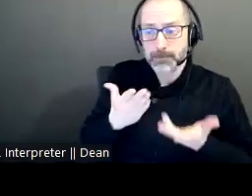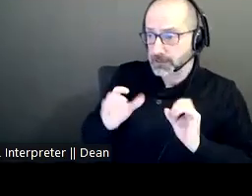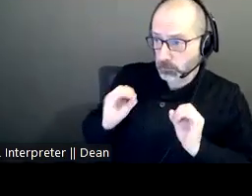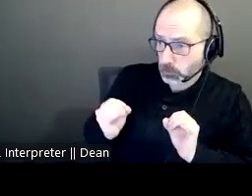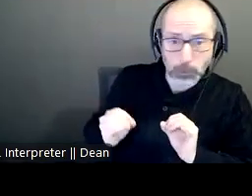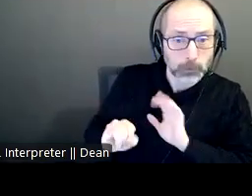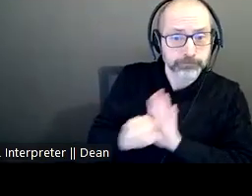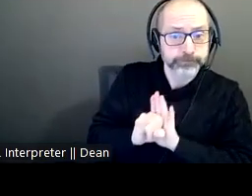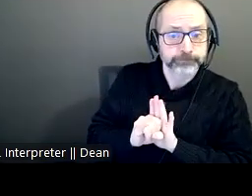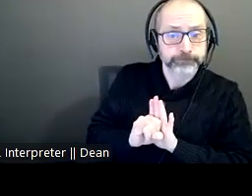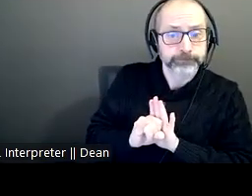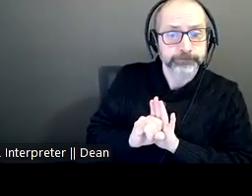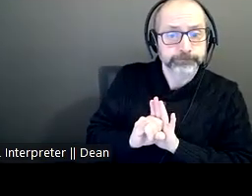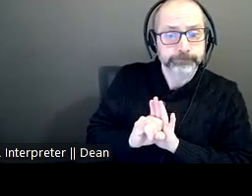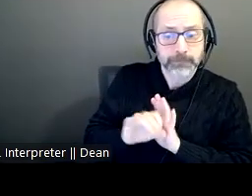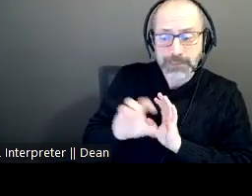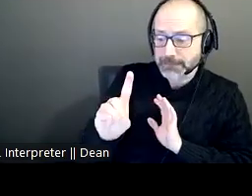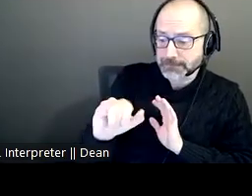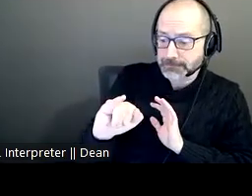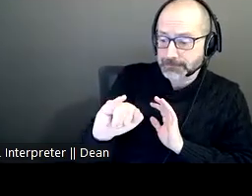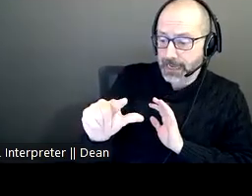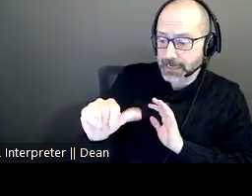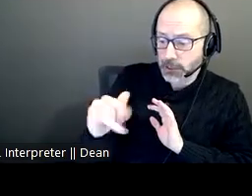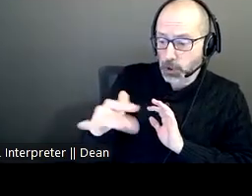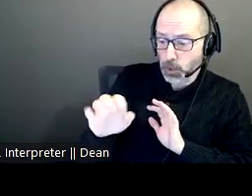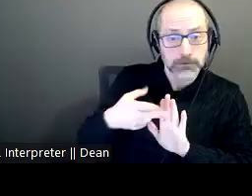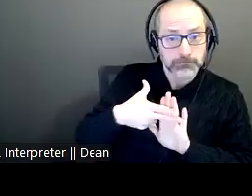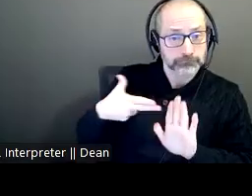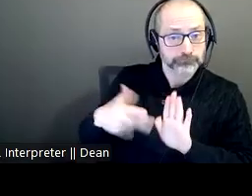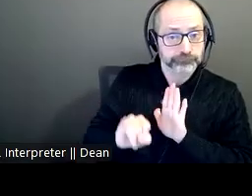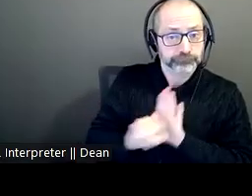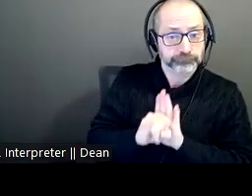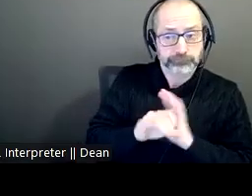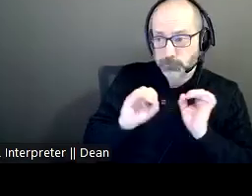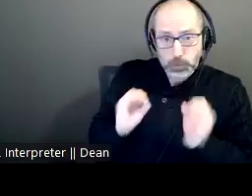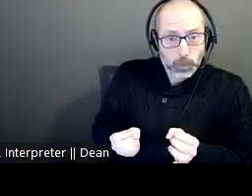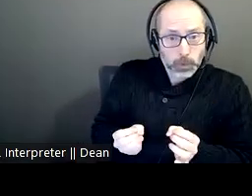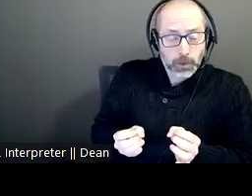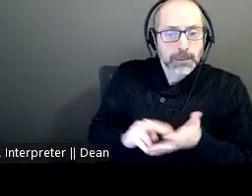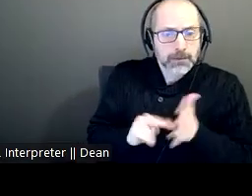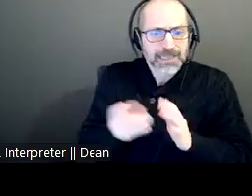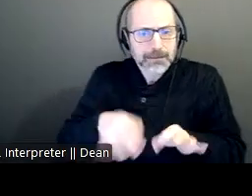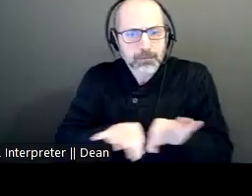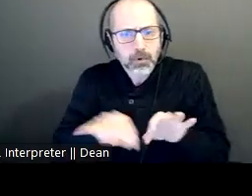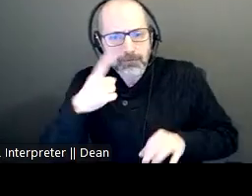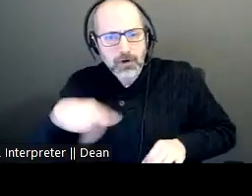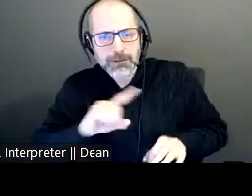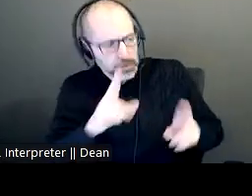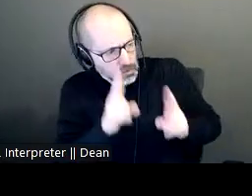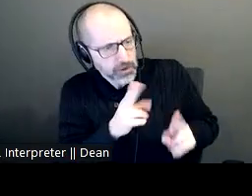Les personnes n'ont peut-être pas un diagnostic lorsqu'elles se présentent. C'est une raison importante pour laquelle il faut honorer